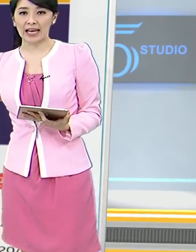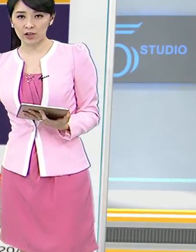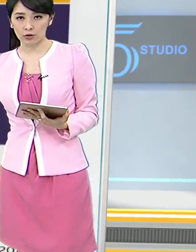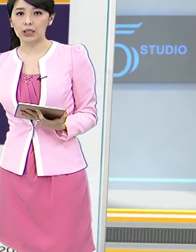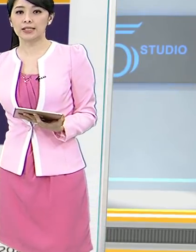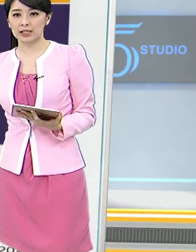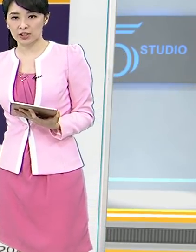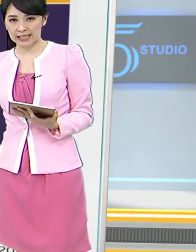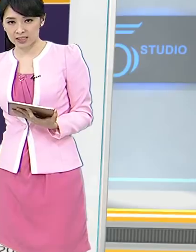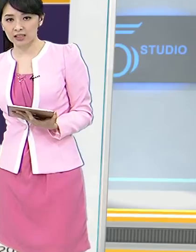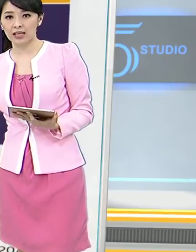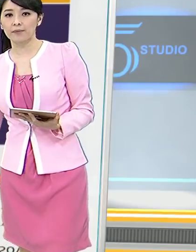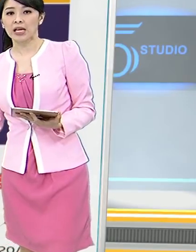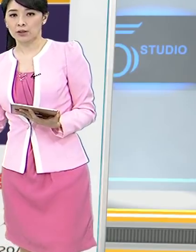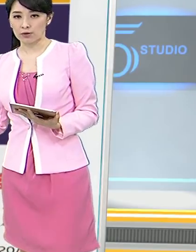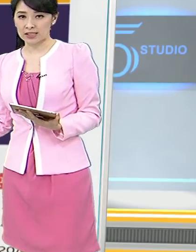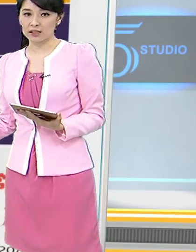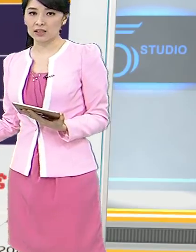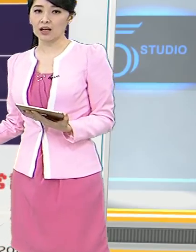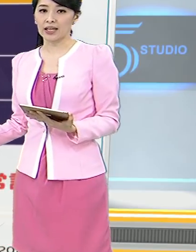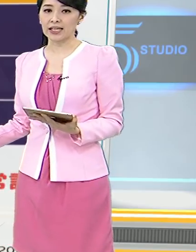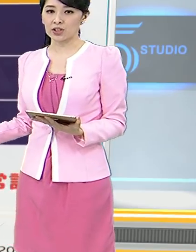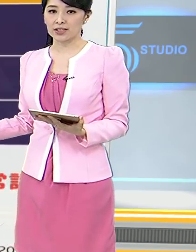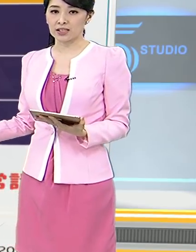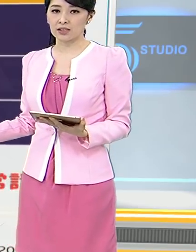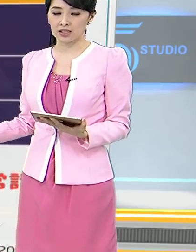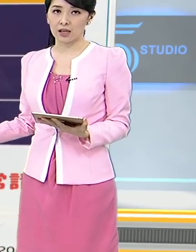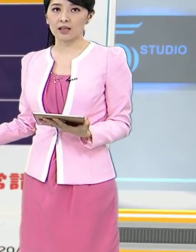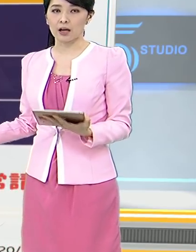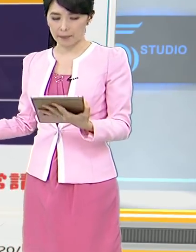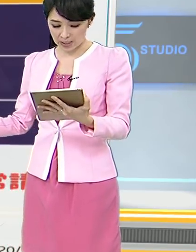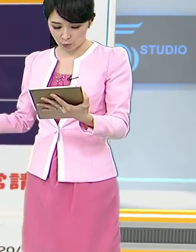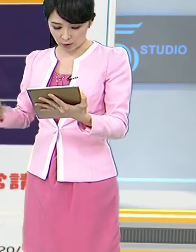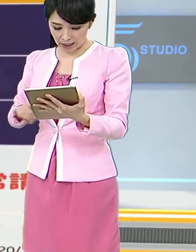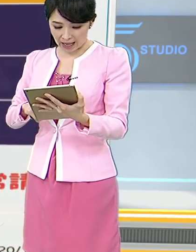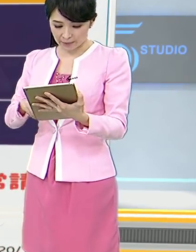您拨打192。但是在今天有新增了一例是771的本土个案。